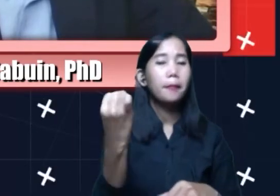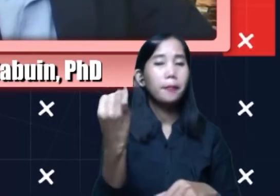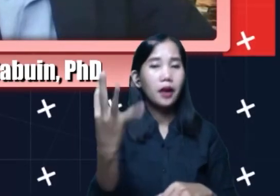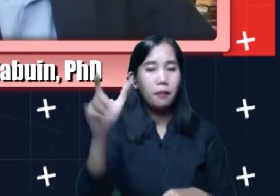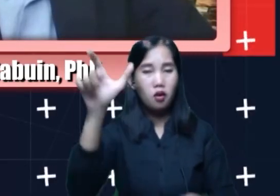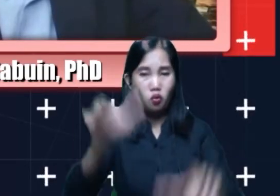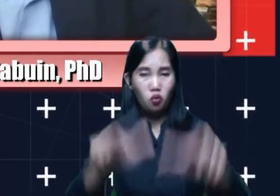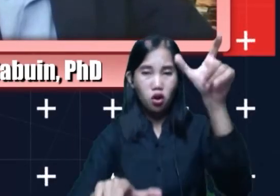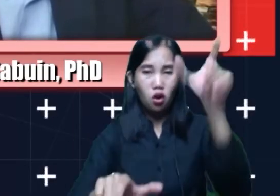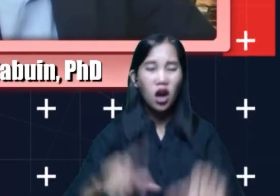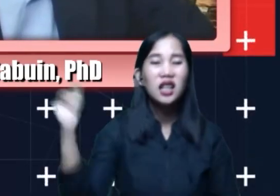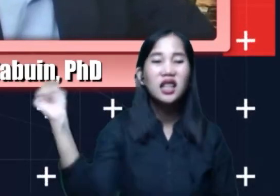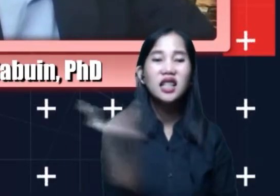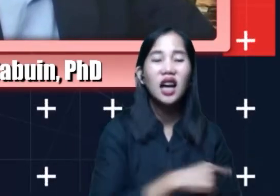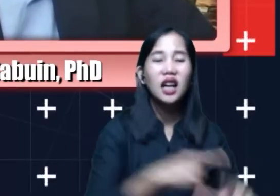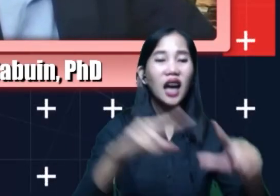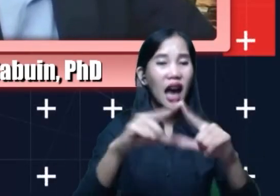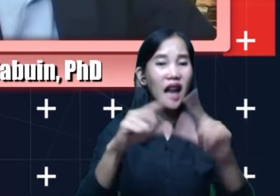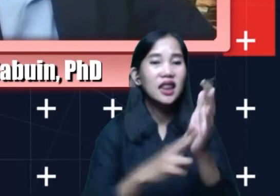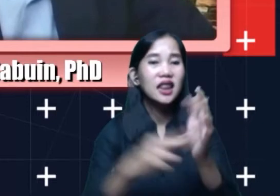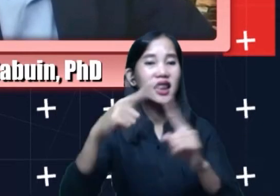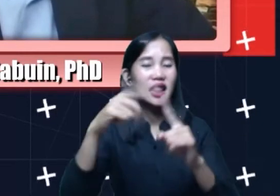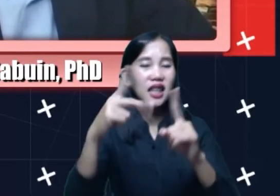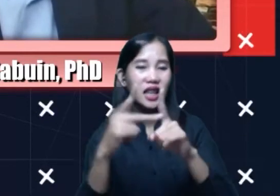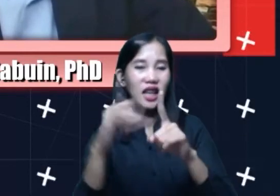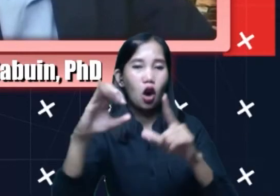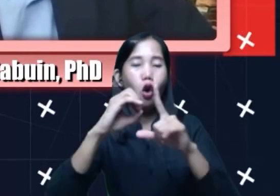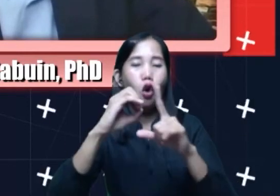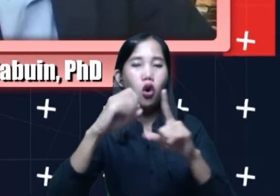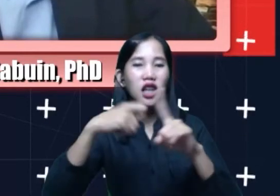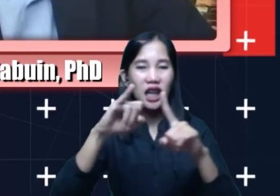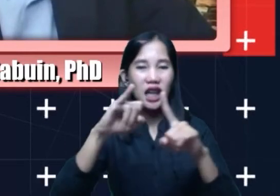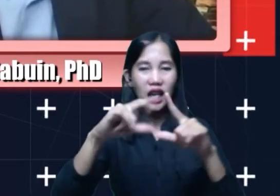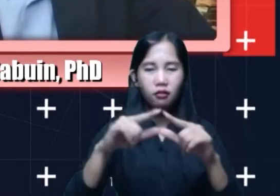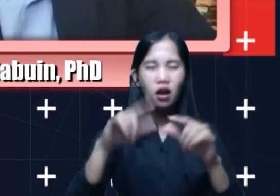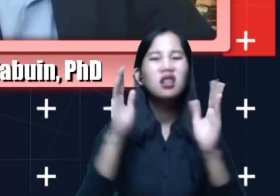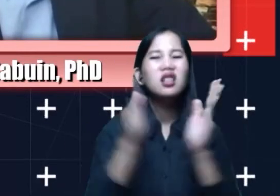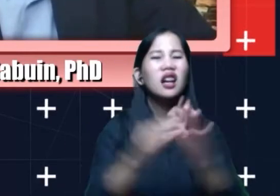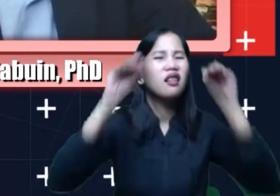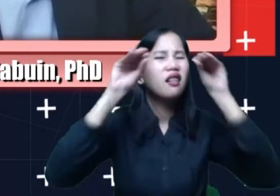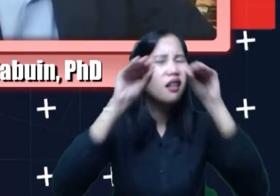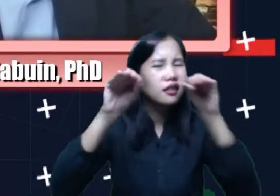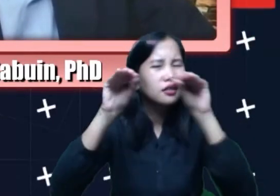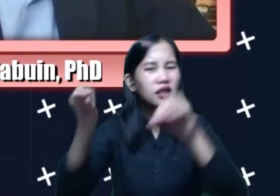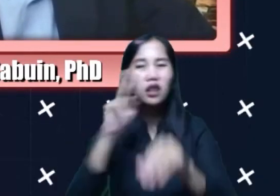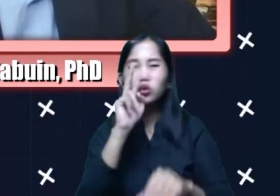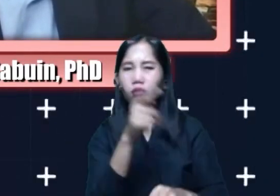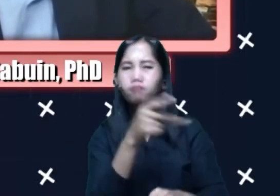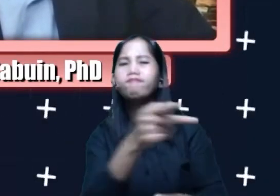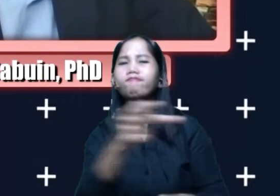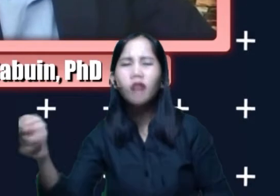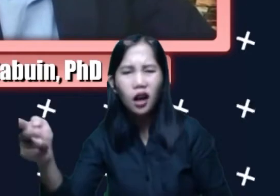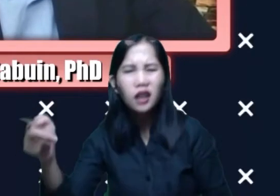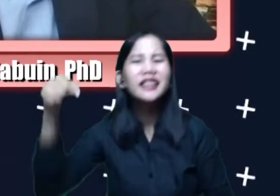kepada saudara-saudara di situ, jika kamu tidak disunat menurut adat istiadat yang diwariskan oleh Musa, kamu tidak